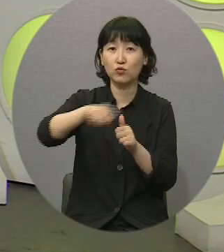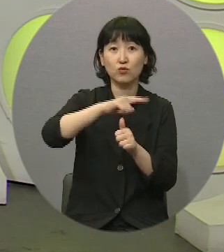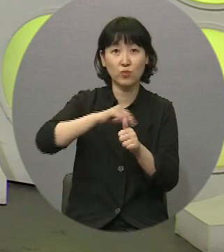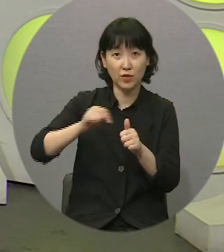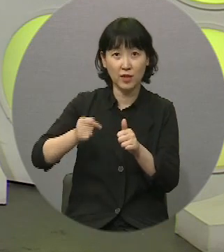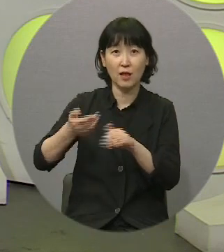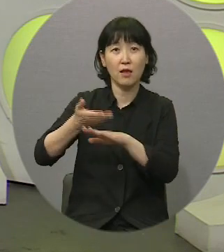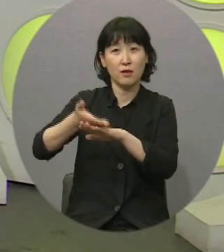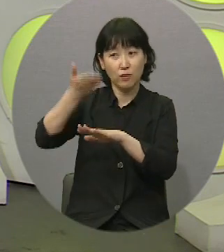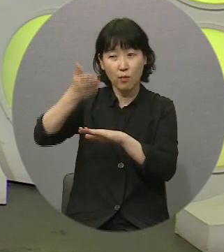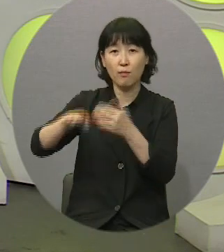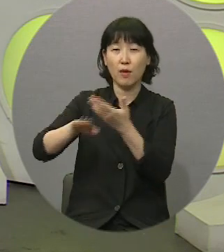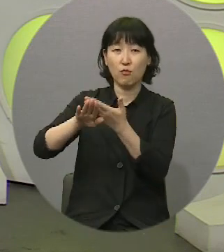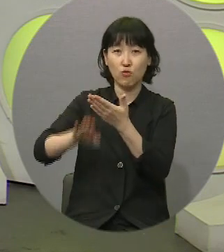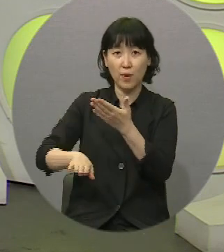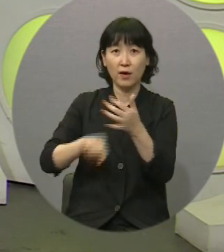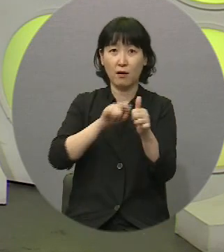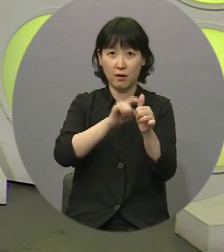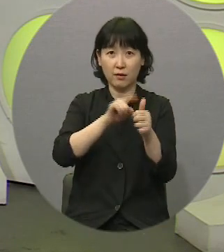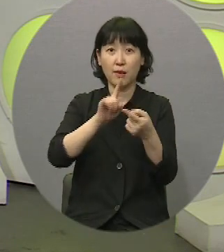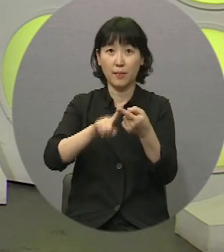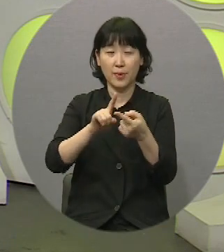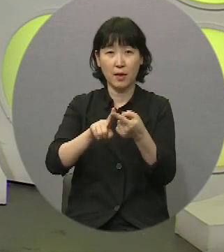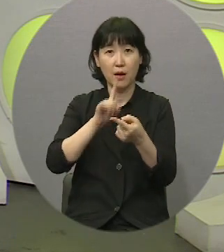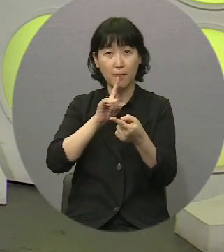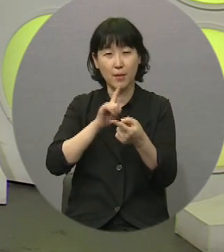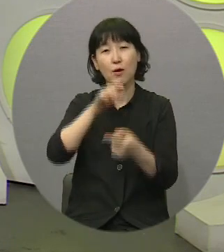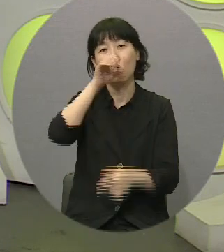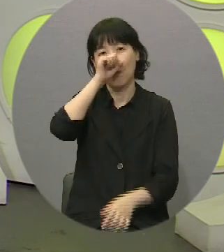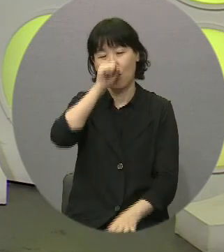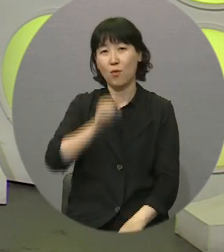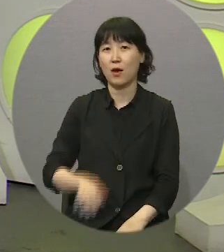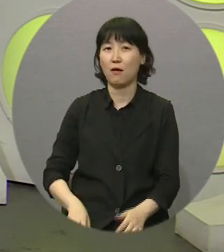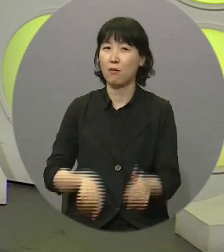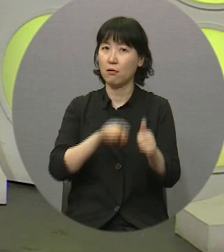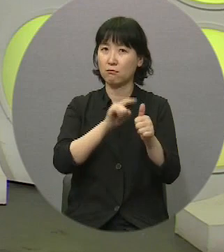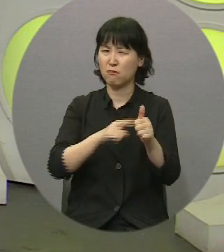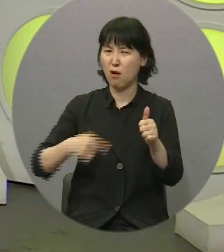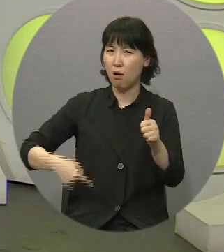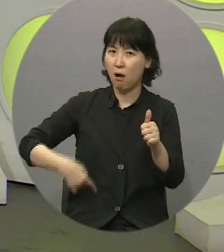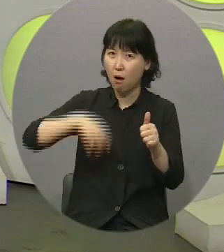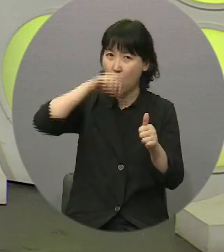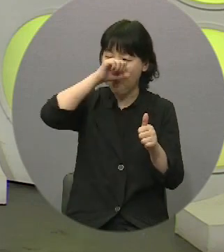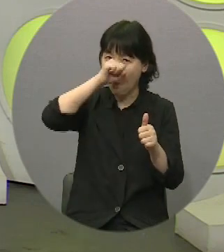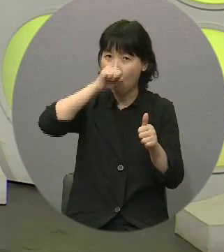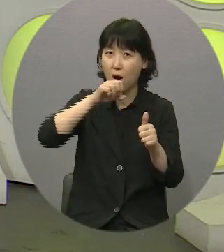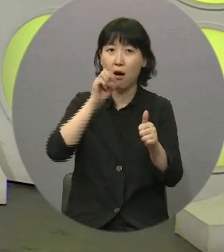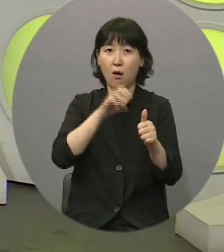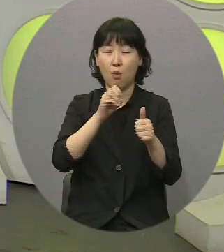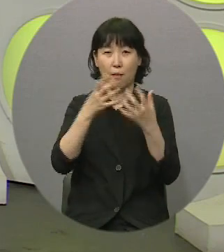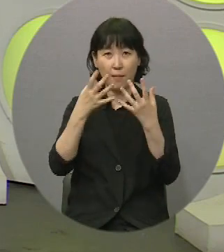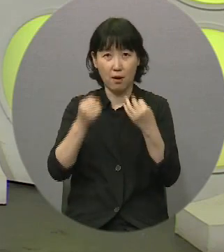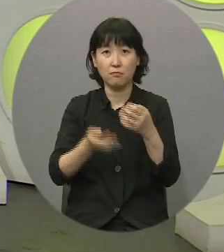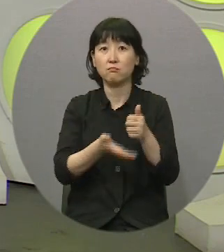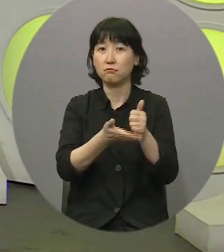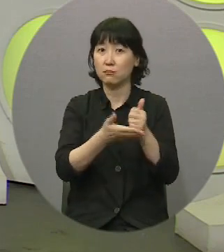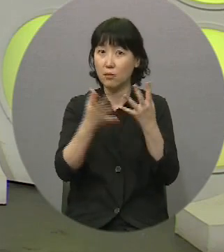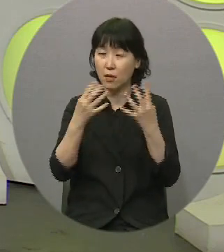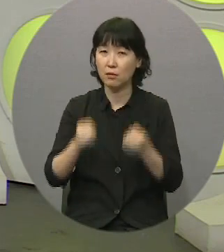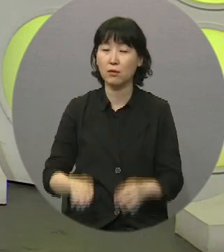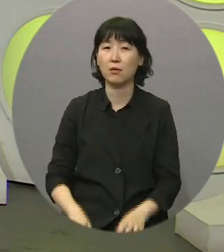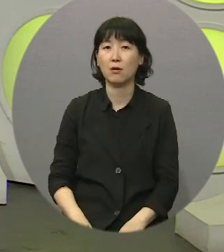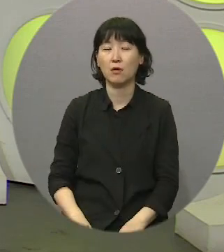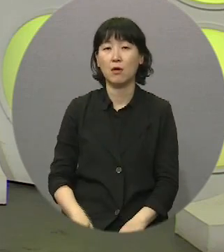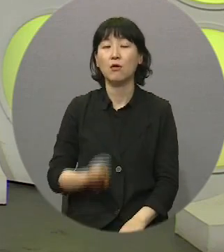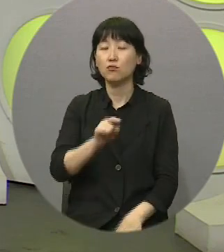중에 평이 좋아 평이. 아, 평이 너무 네. 좋죠. 그 인간성을 네. 좋다고 많이 얘기를 하니까 이게 멀리 보면 이게 굉장히